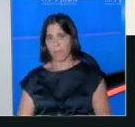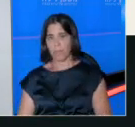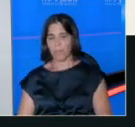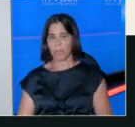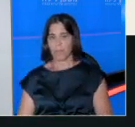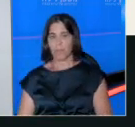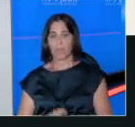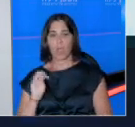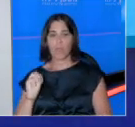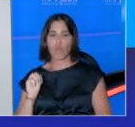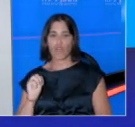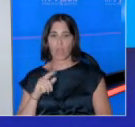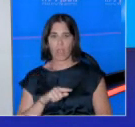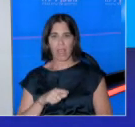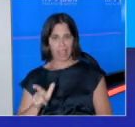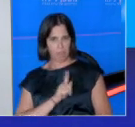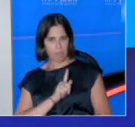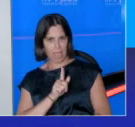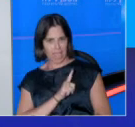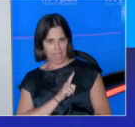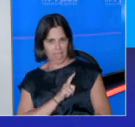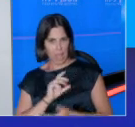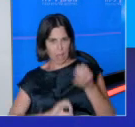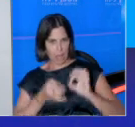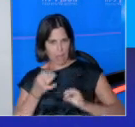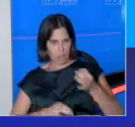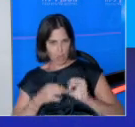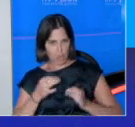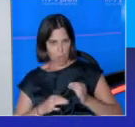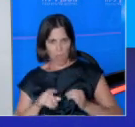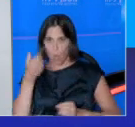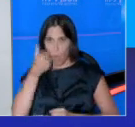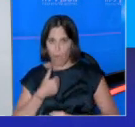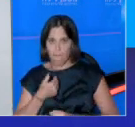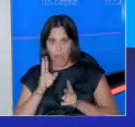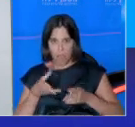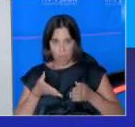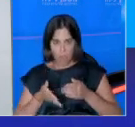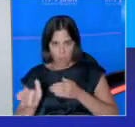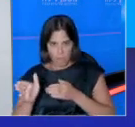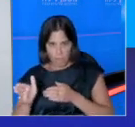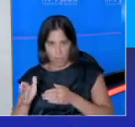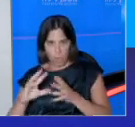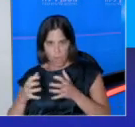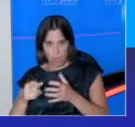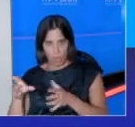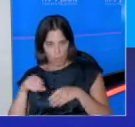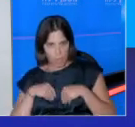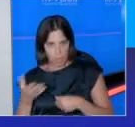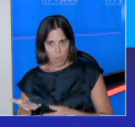משה, אתה מחכה לבית המשפט? לא חבל? אפשר לפנות לקיבוץ שיגיעו לאיזה